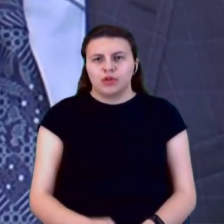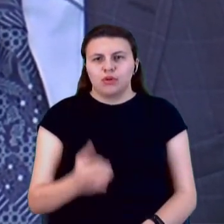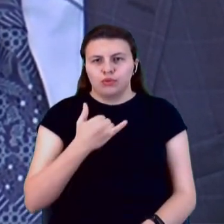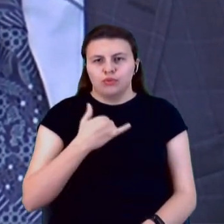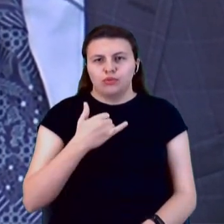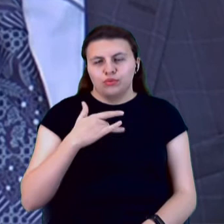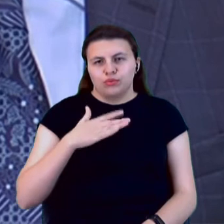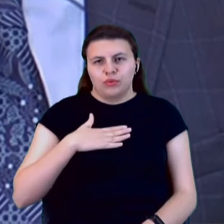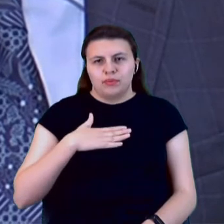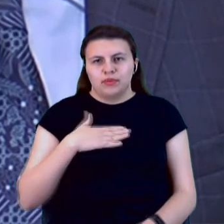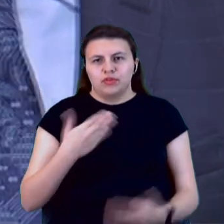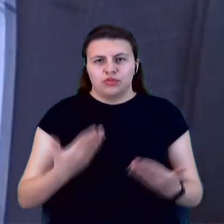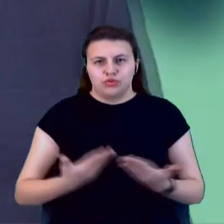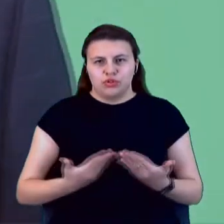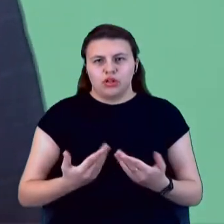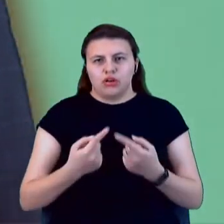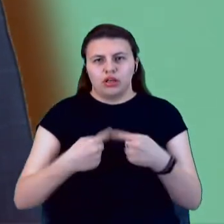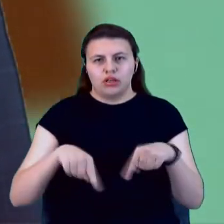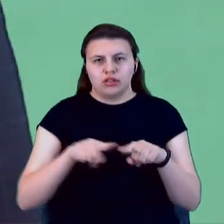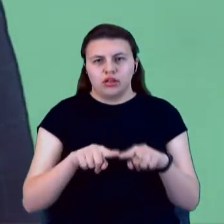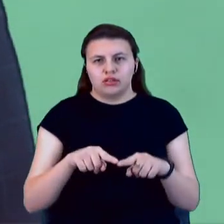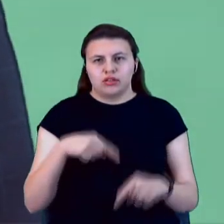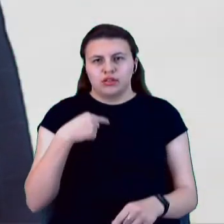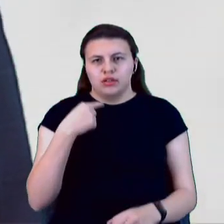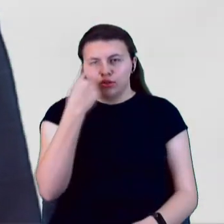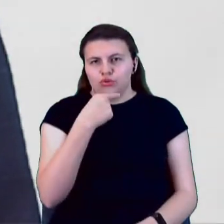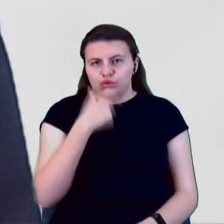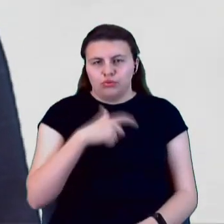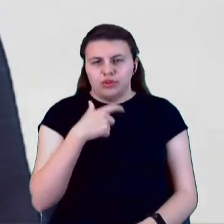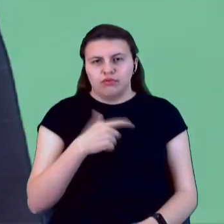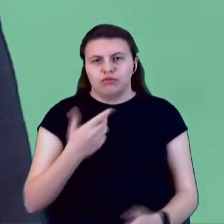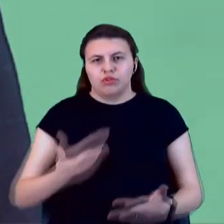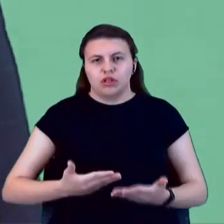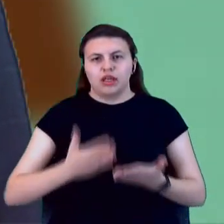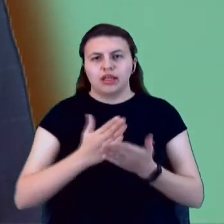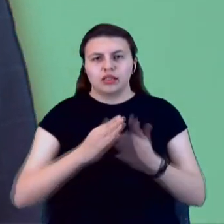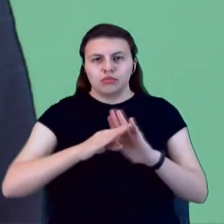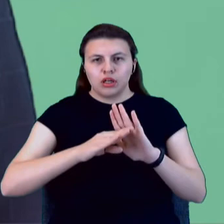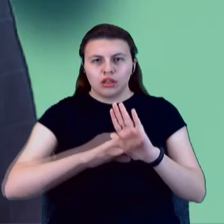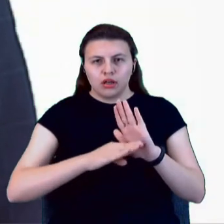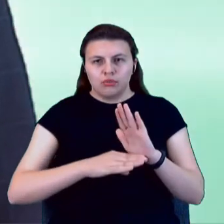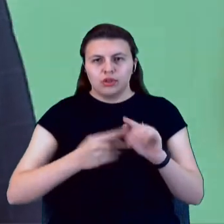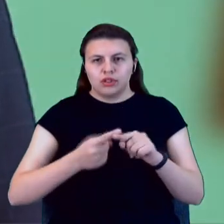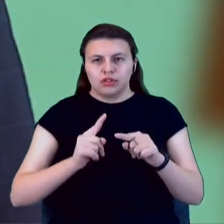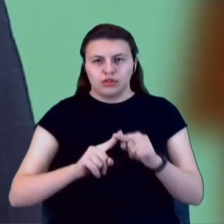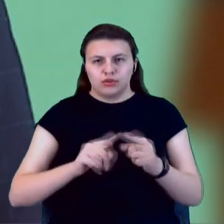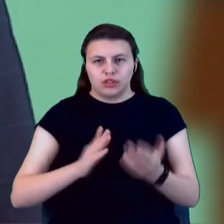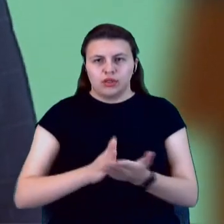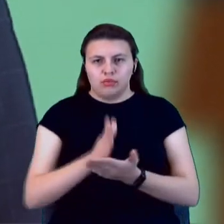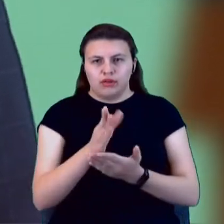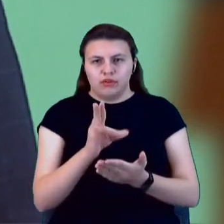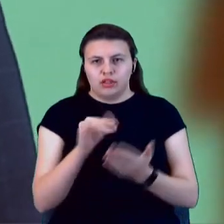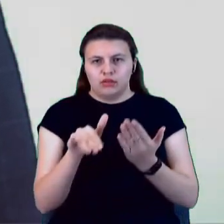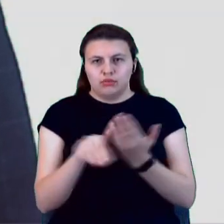организации собственников жилья. Вот. И они, есть программы определенные, которые направлены на помощь со